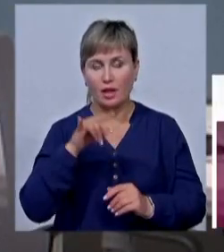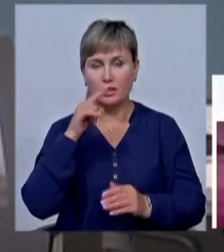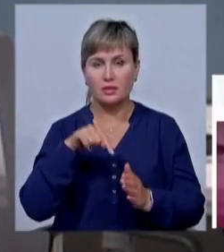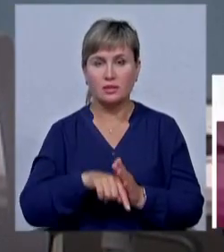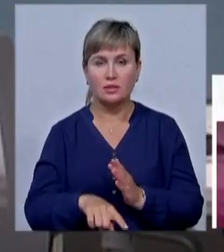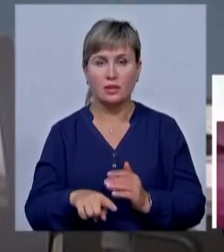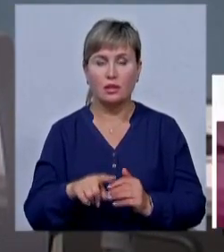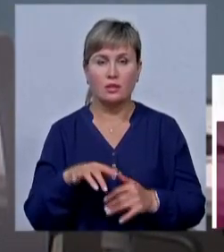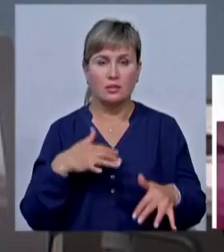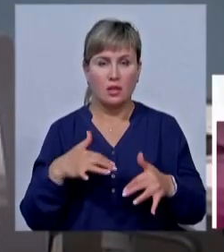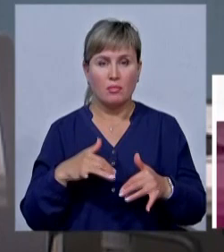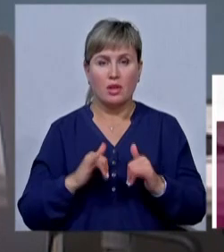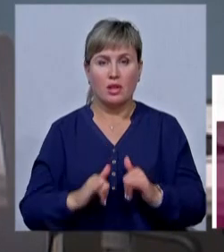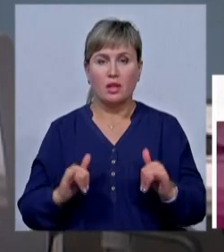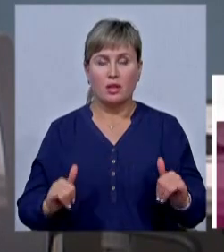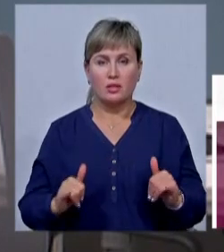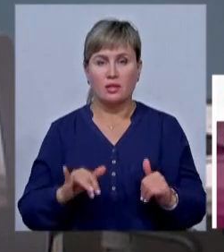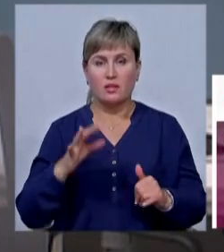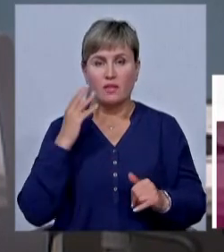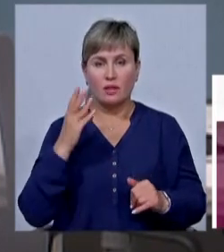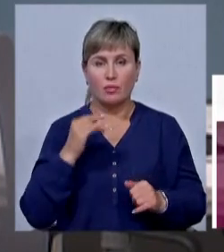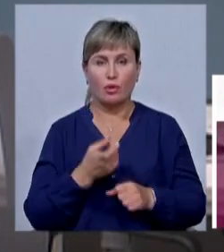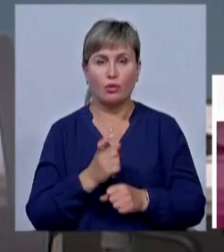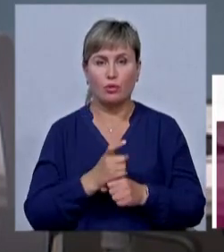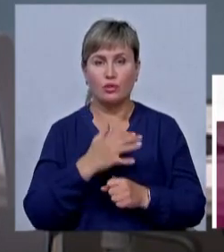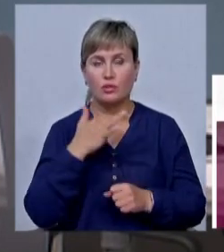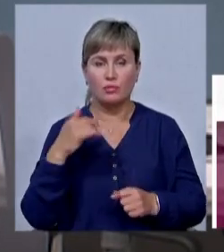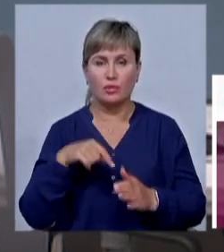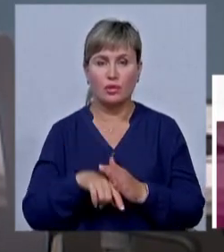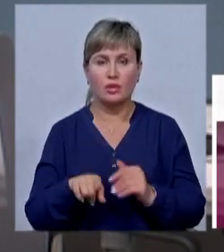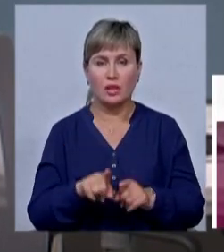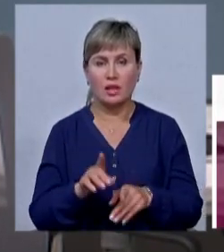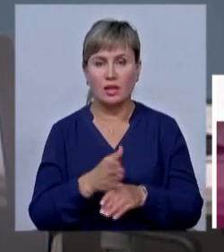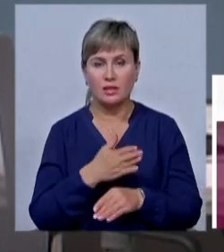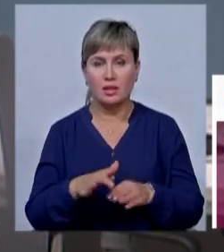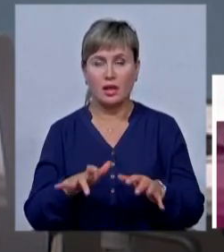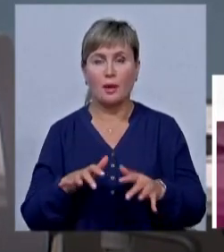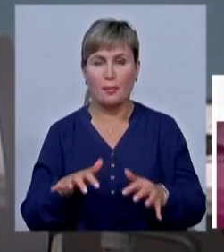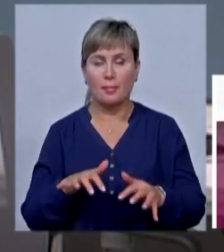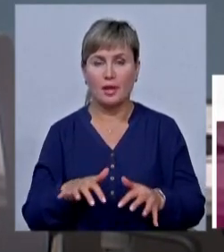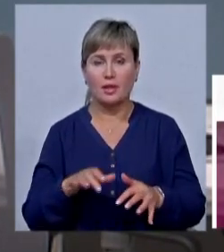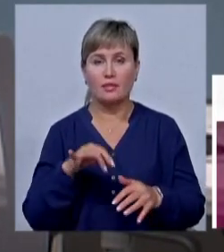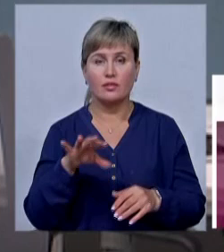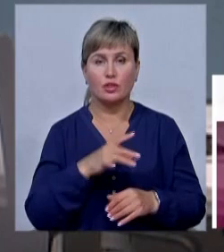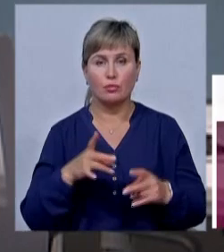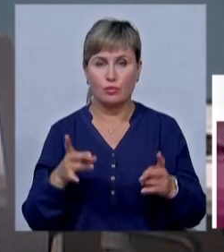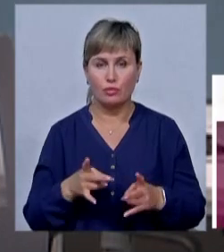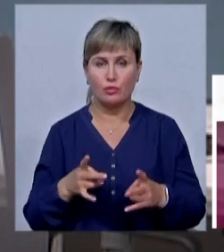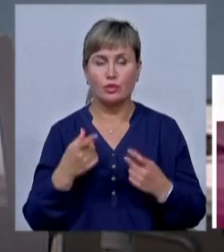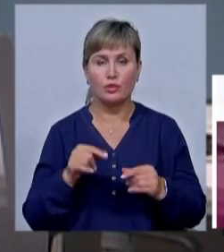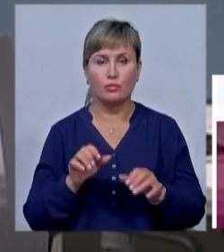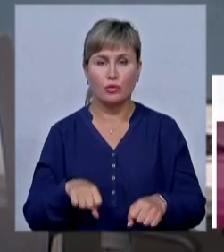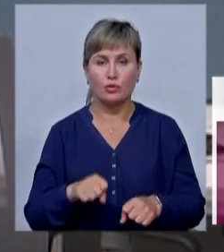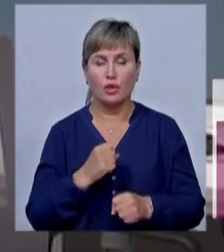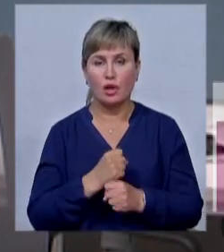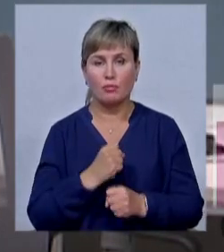коворкинг-индустрия слабо развита, и в Алмате очень много именно IT-подразделений, IT-компаний, и им всем нужно пространство, где можно будет работать,